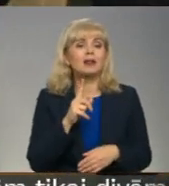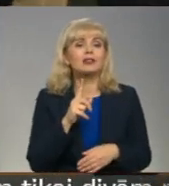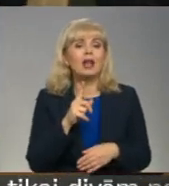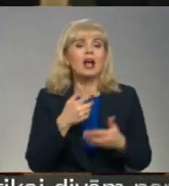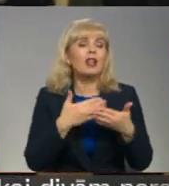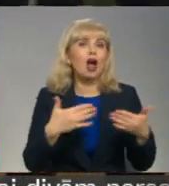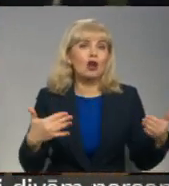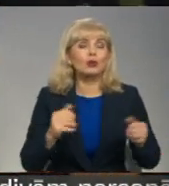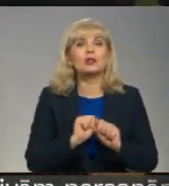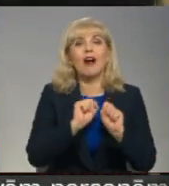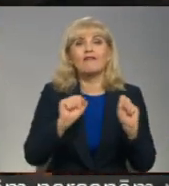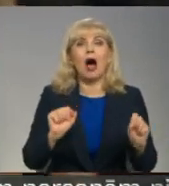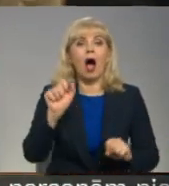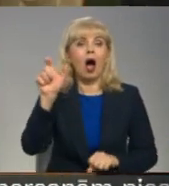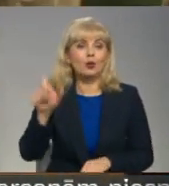ir varoņos.